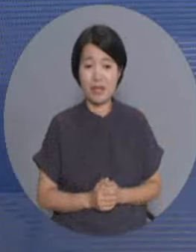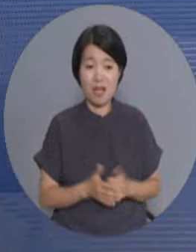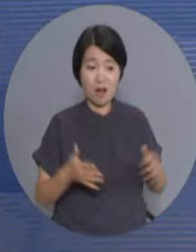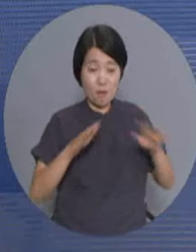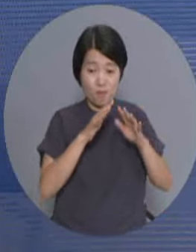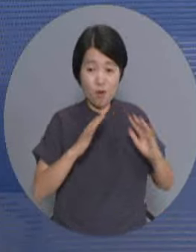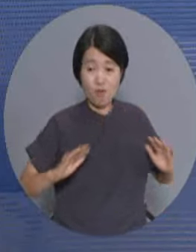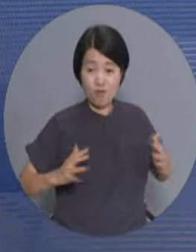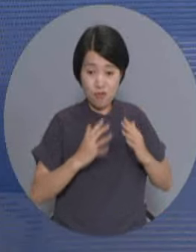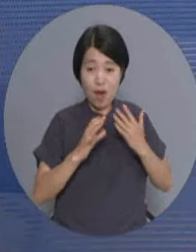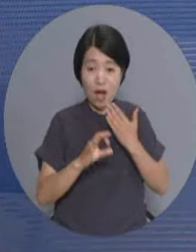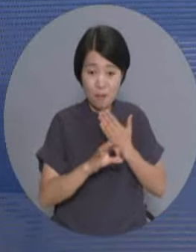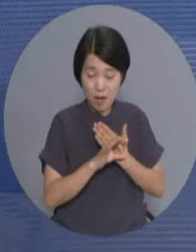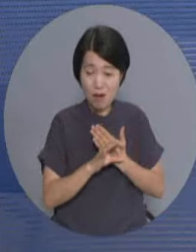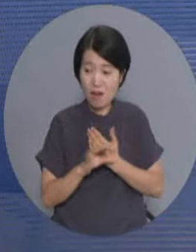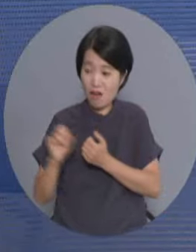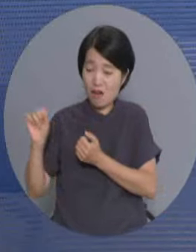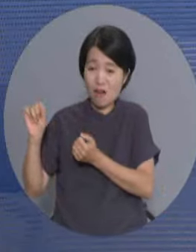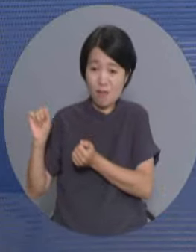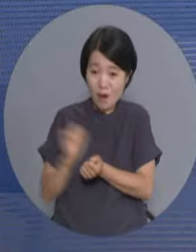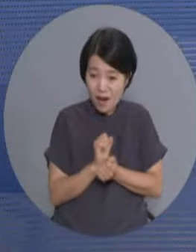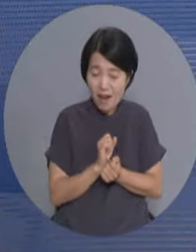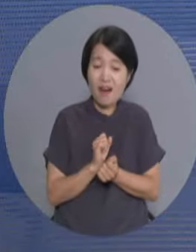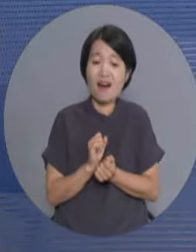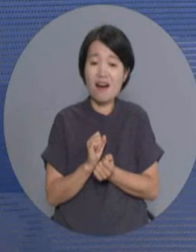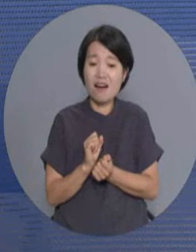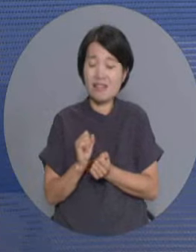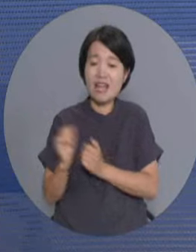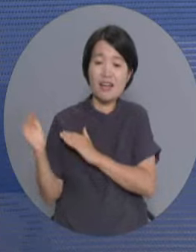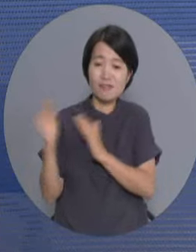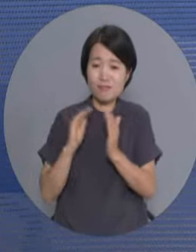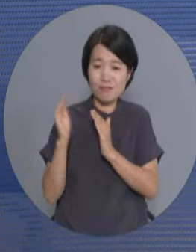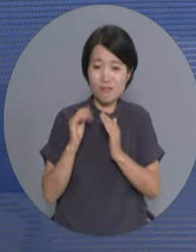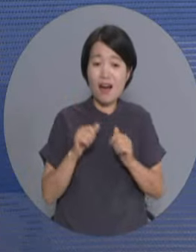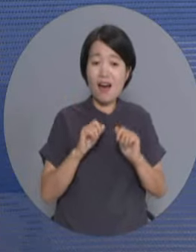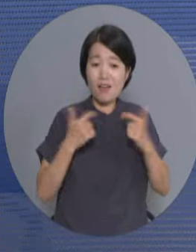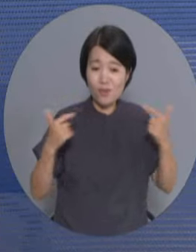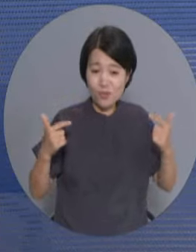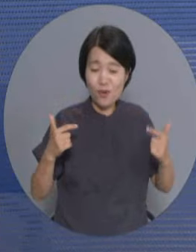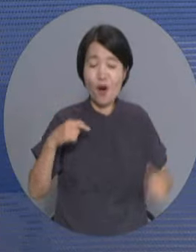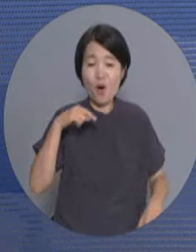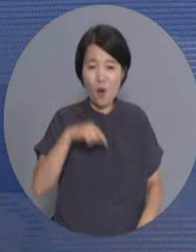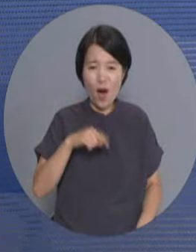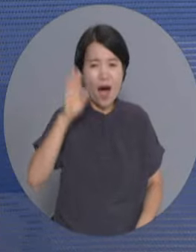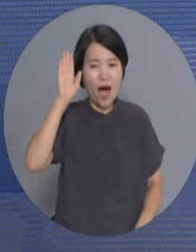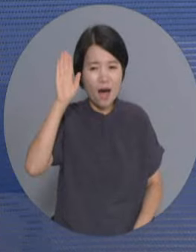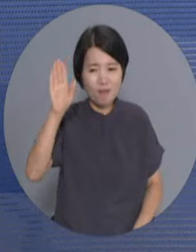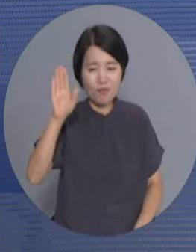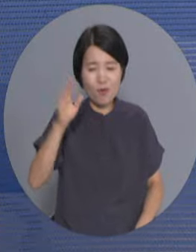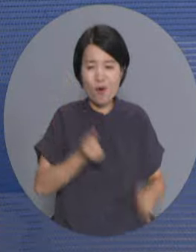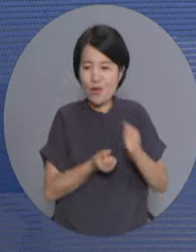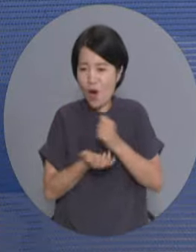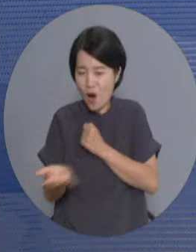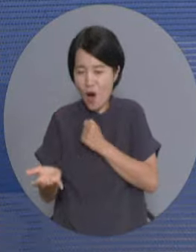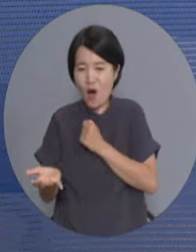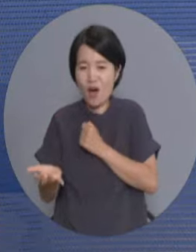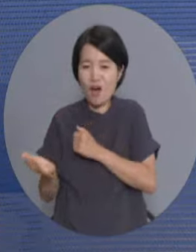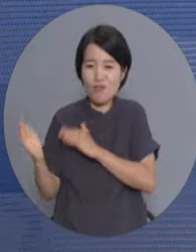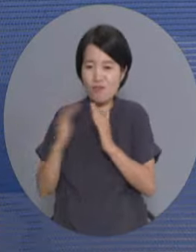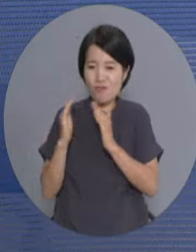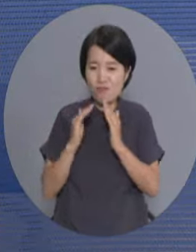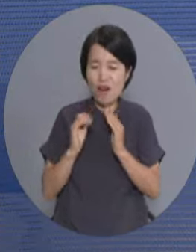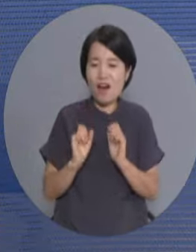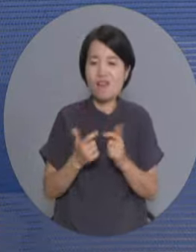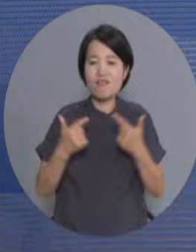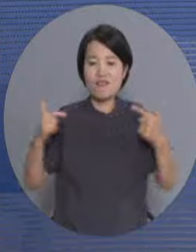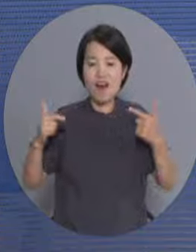되면 건설 인구도 증가하겠죠. 예, 그래서 우리 인구, 광양시 인구에 굉장히 긍정적이고 플러스